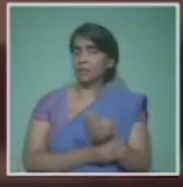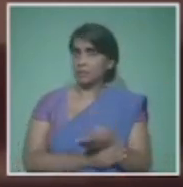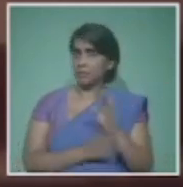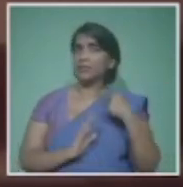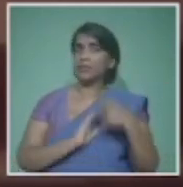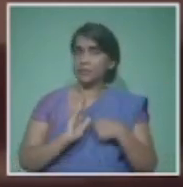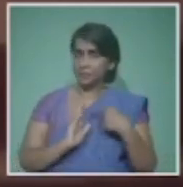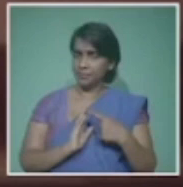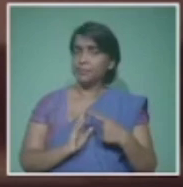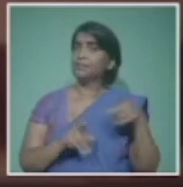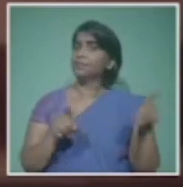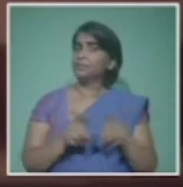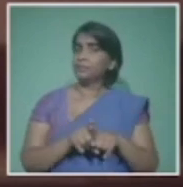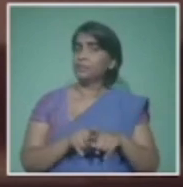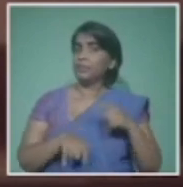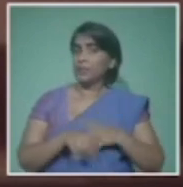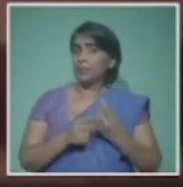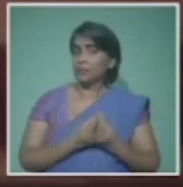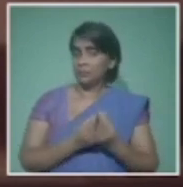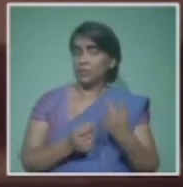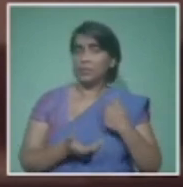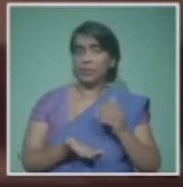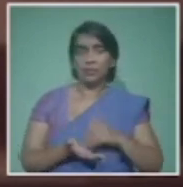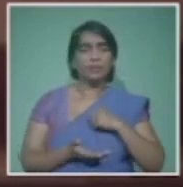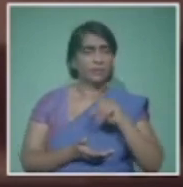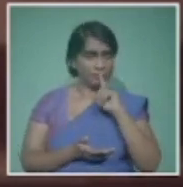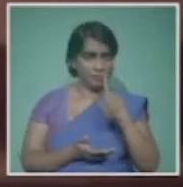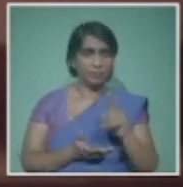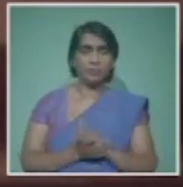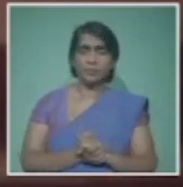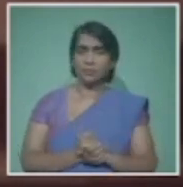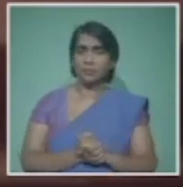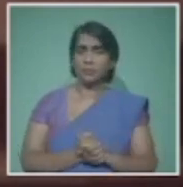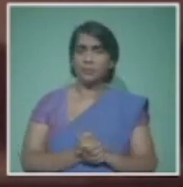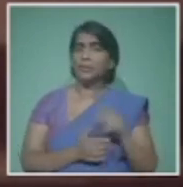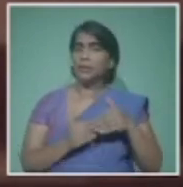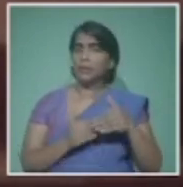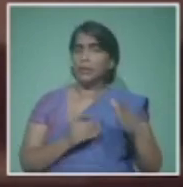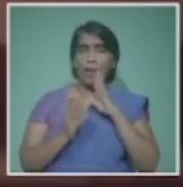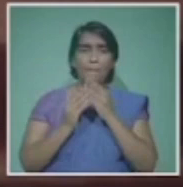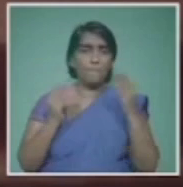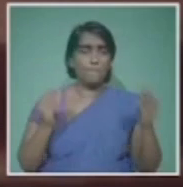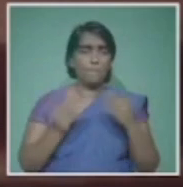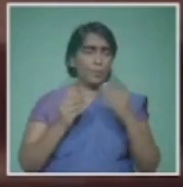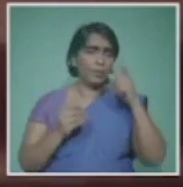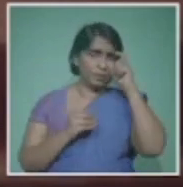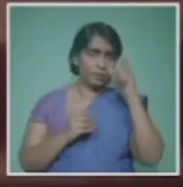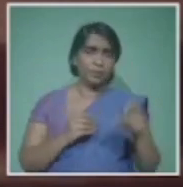මේ රටේ. ඊළඟට වෙලා වේගෙන් යන හින්දා මම නැවතත් මතක් කරන්න ඕන දෙයක් තියෙනවා. මේ දවස්වල ප්‍රවෘත්ති පත්‍රවල අපි